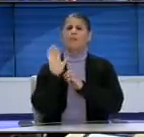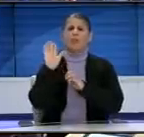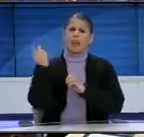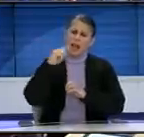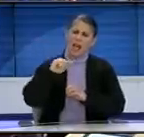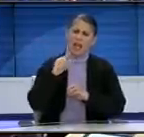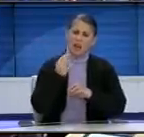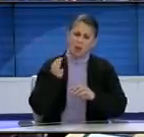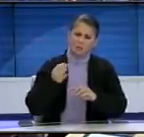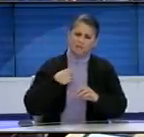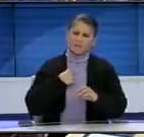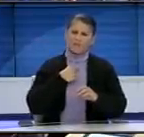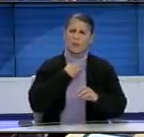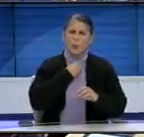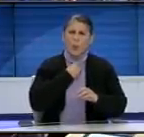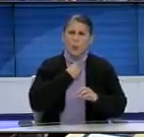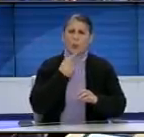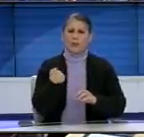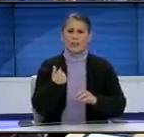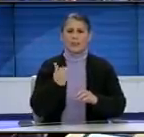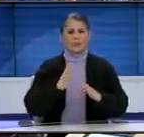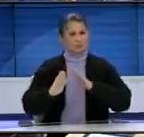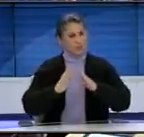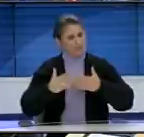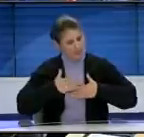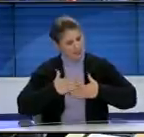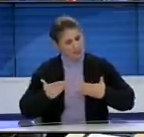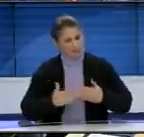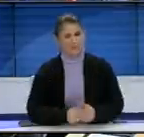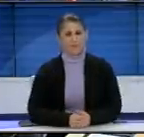ιώσεις. Και σας ευχαριστώ για την προστασία.